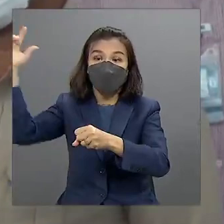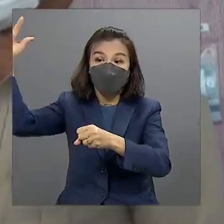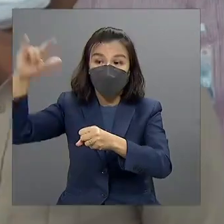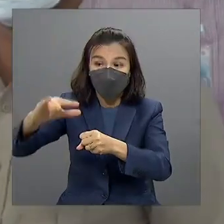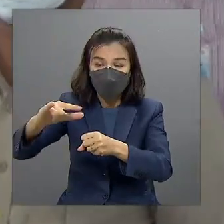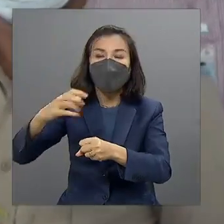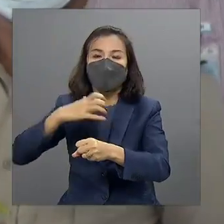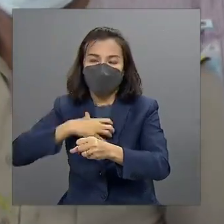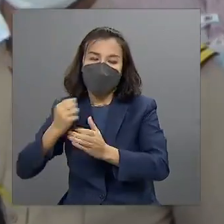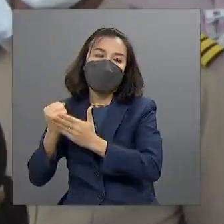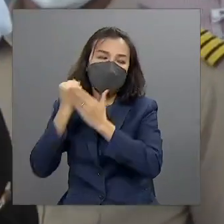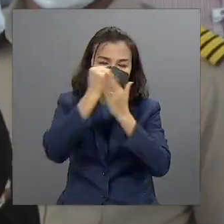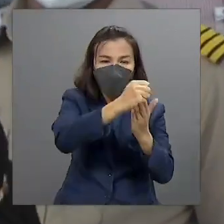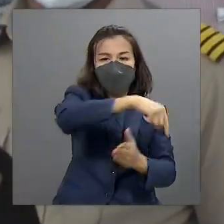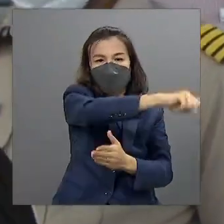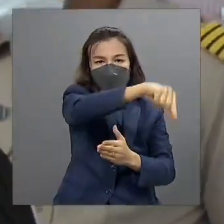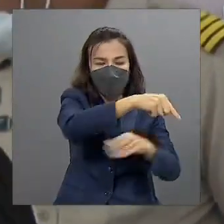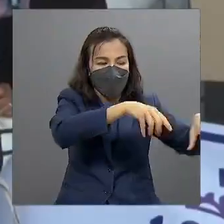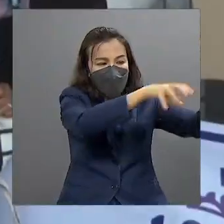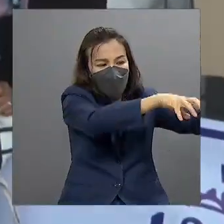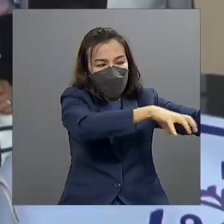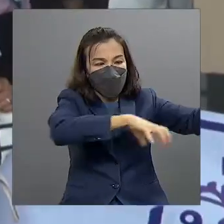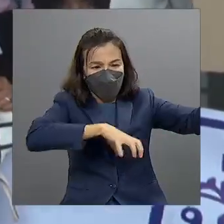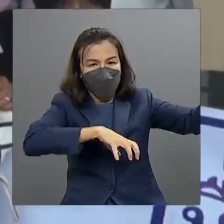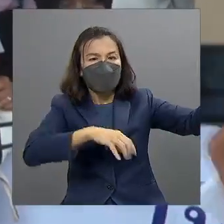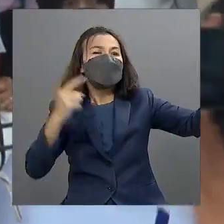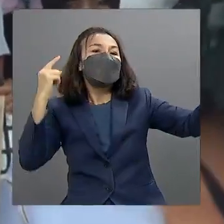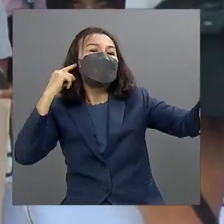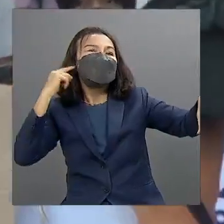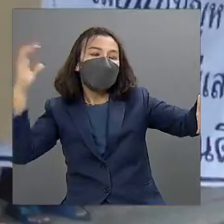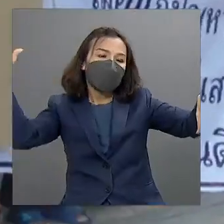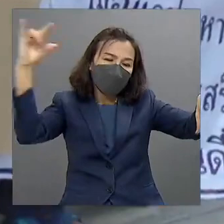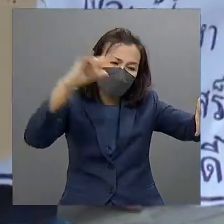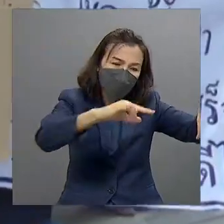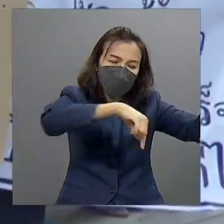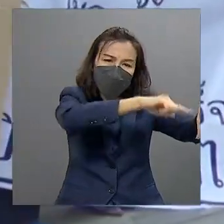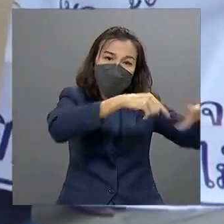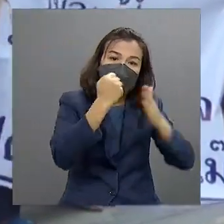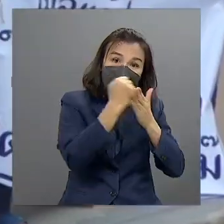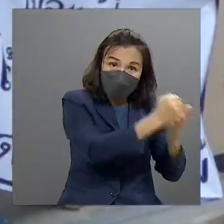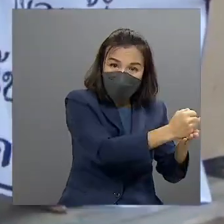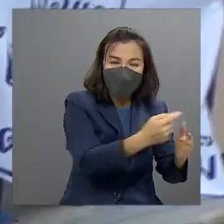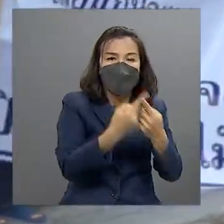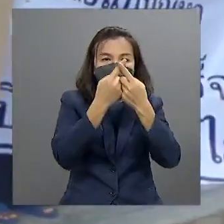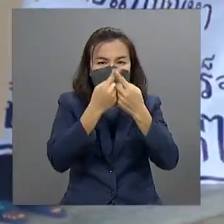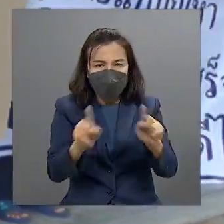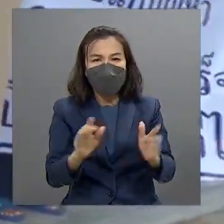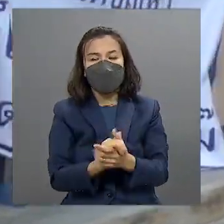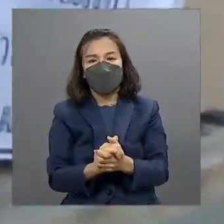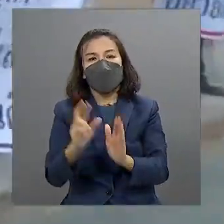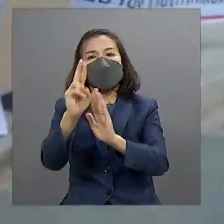วบ้านทอยู่ตาม เสนทางแนวเสียงนี่ย Actually weั่ต้องมีข้อปฏิบัิตาม ระเบีบ playoffs